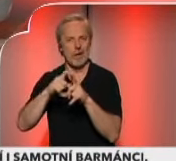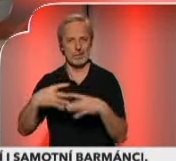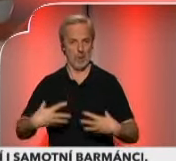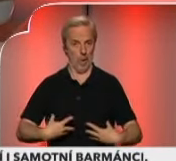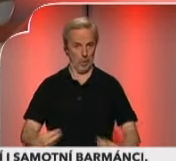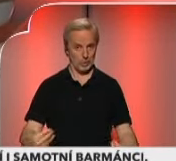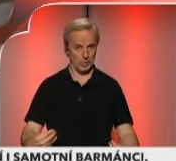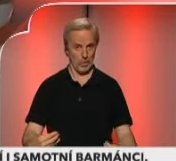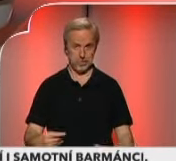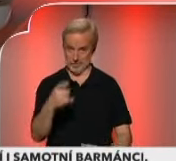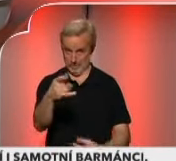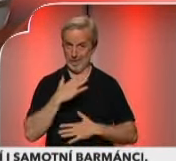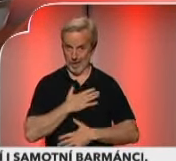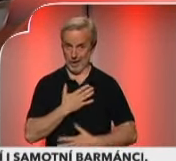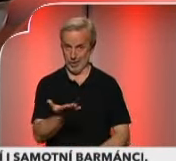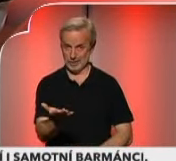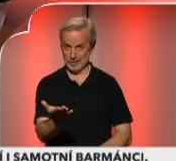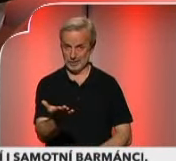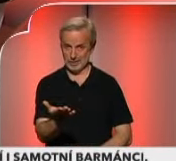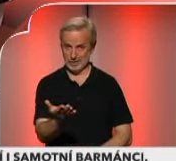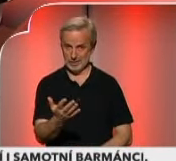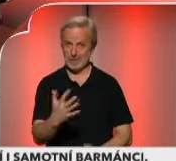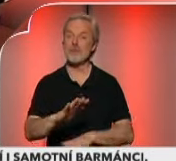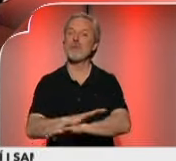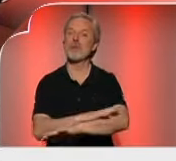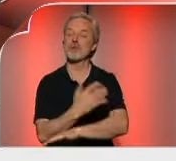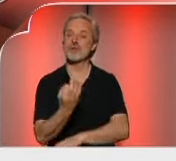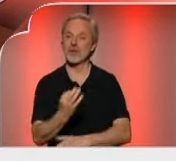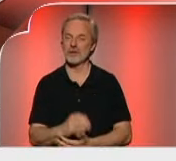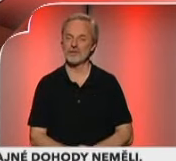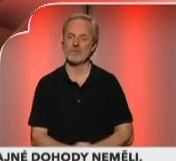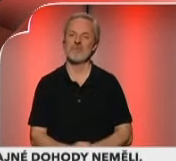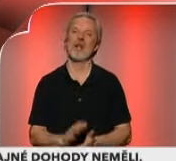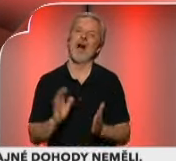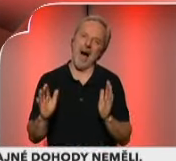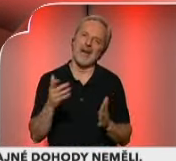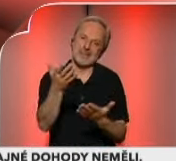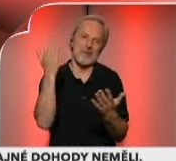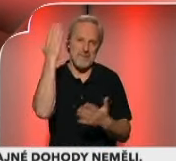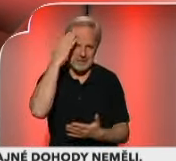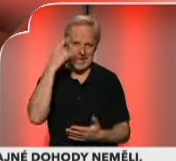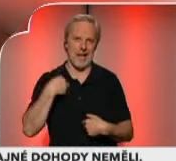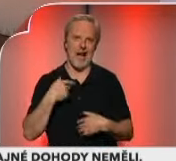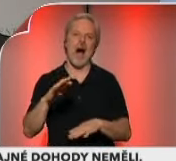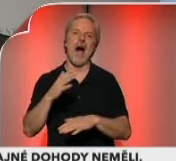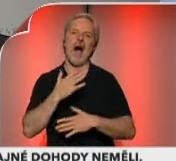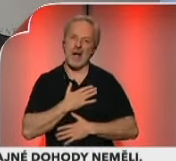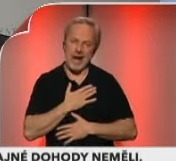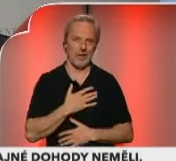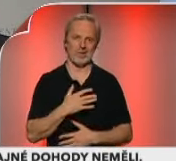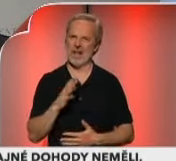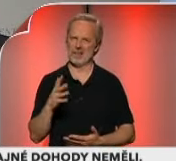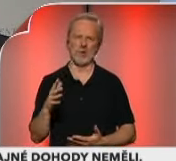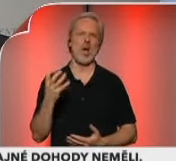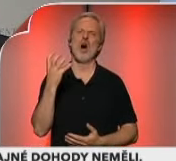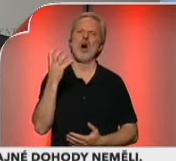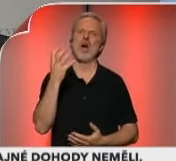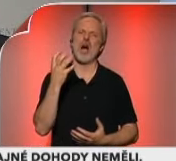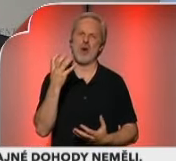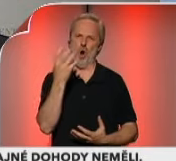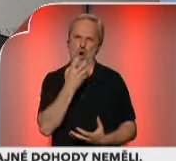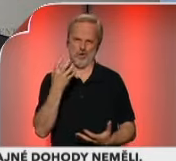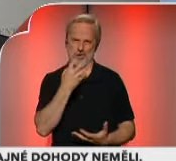funkci Jaké jsou vaše pocity mohli byste si myslet že ano ale nemám protože tohle je hně hořká pilulka